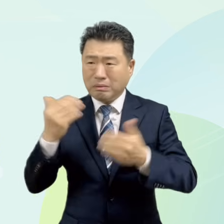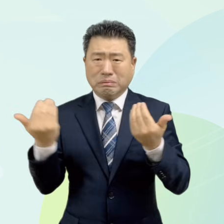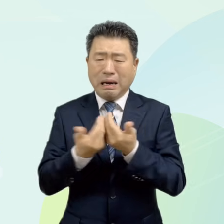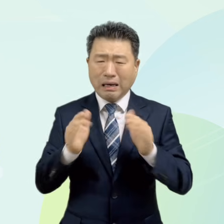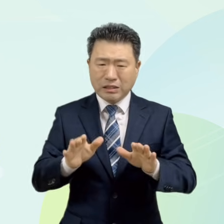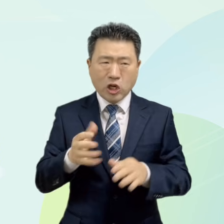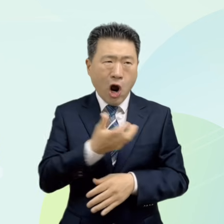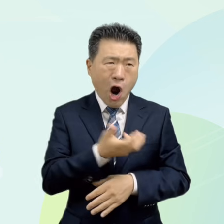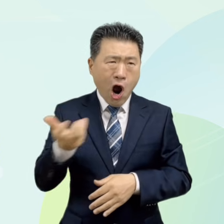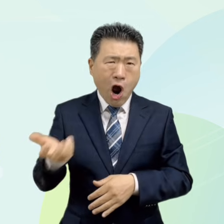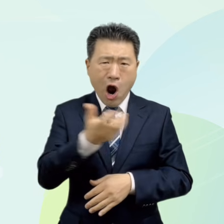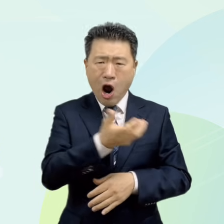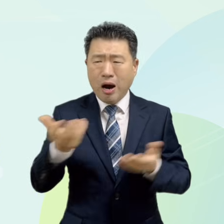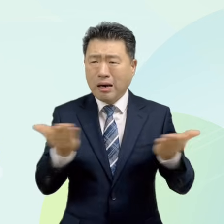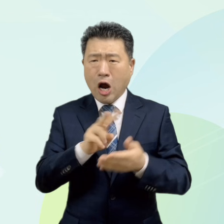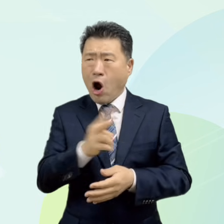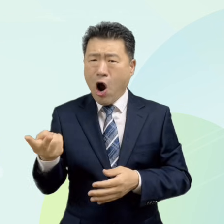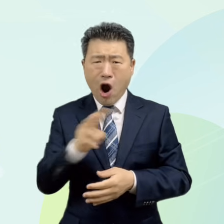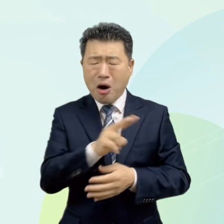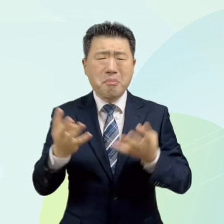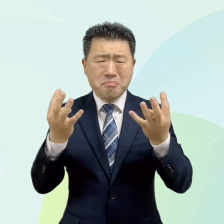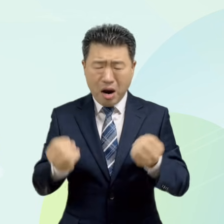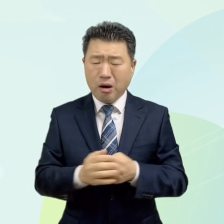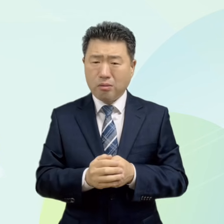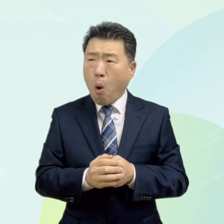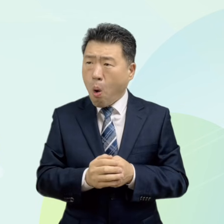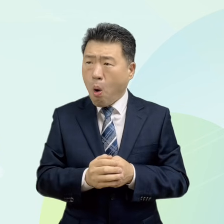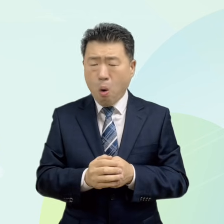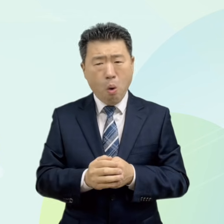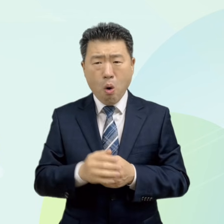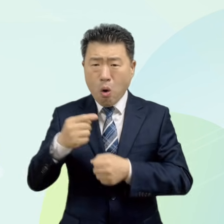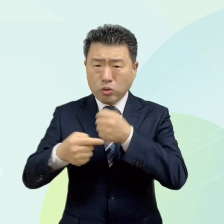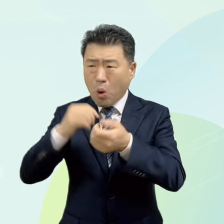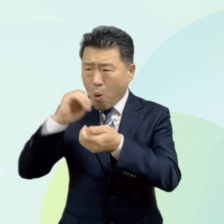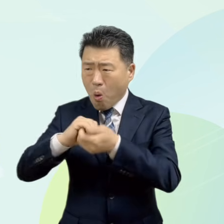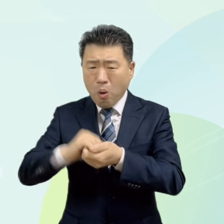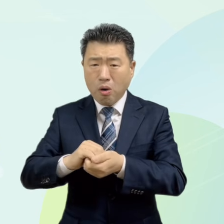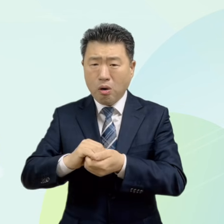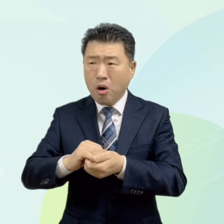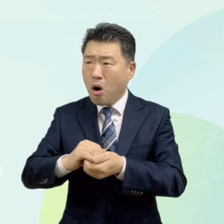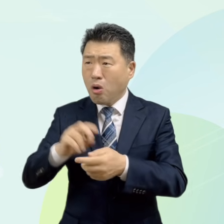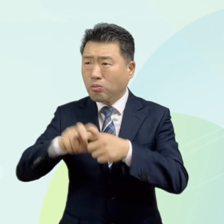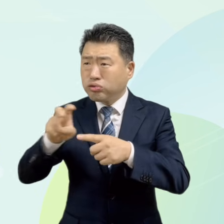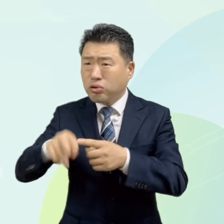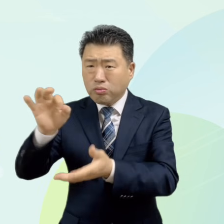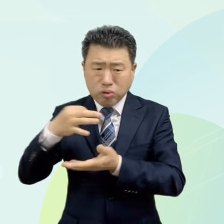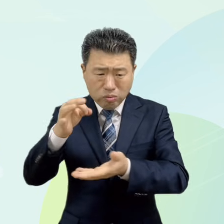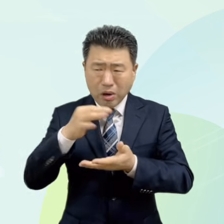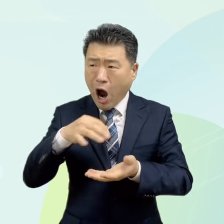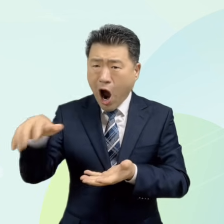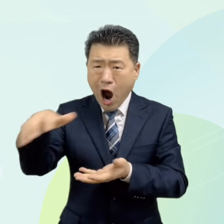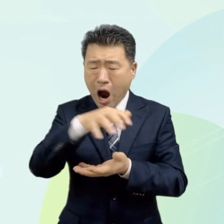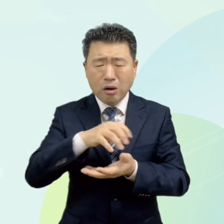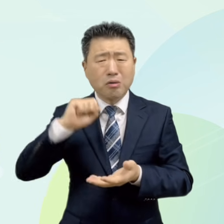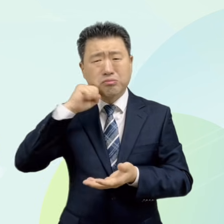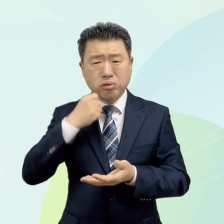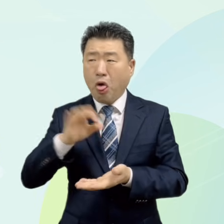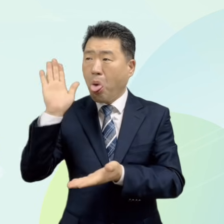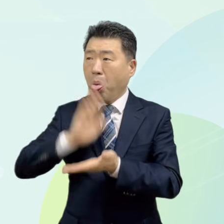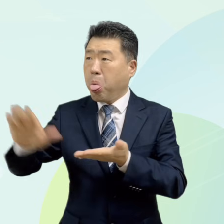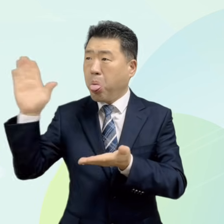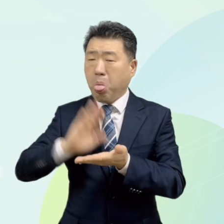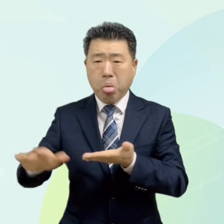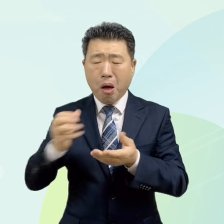이직이 잦아진 요즘에는 이 직장을 옮길 때마다 받는 퇴직금을 따로 모으기가 어렵고 그때그때